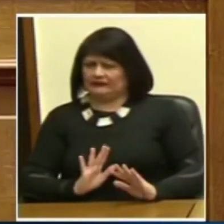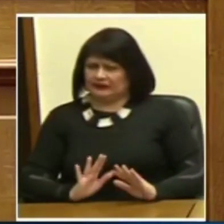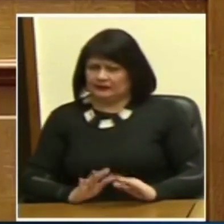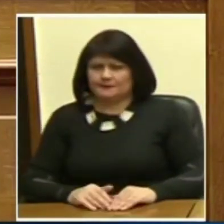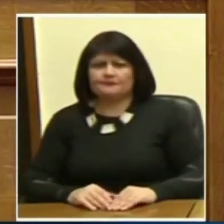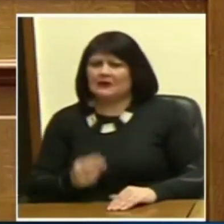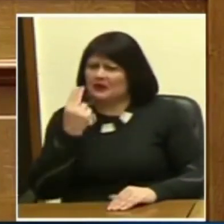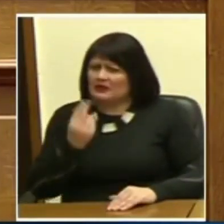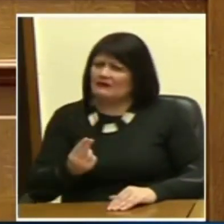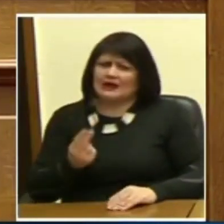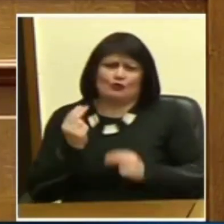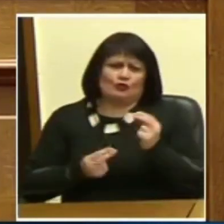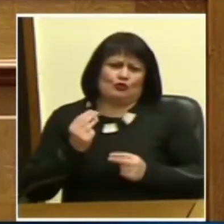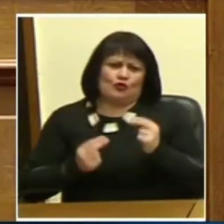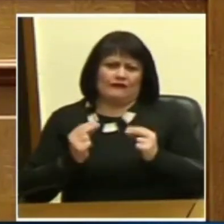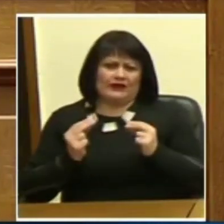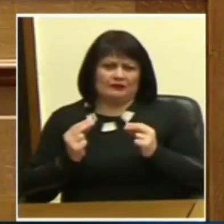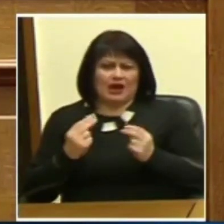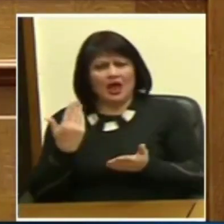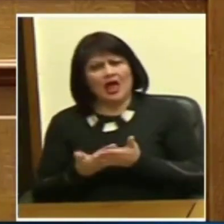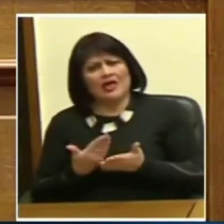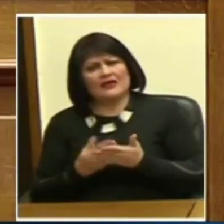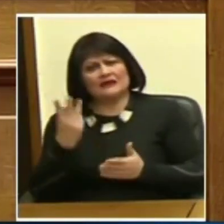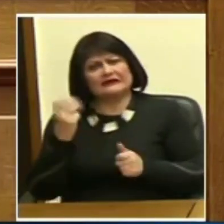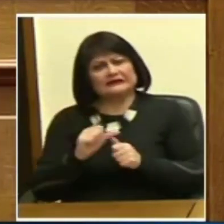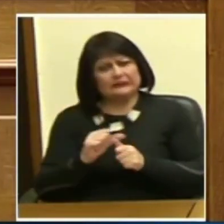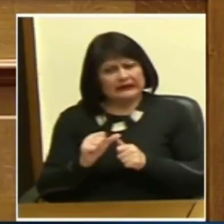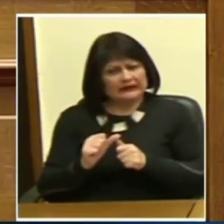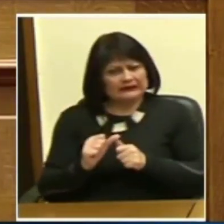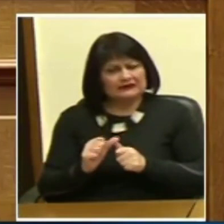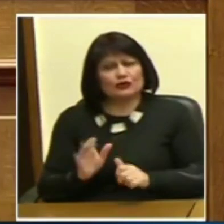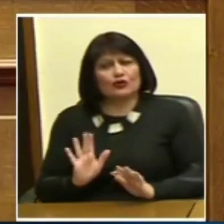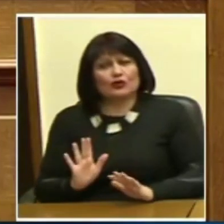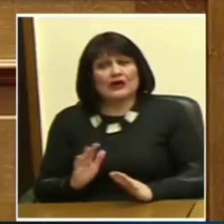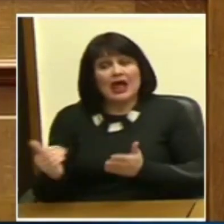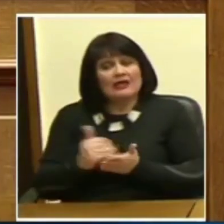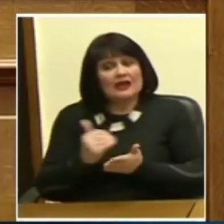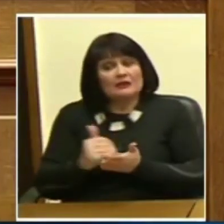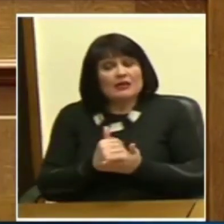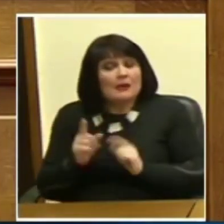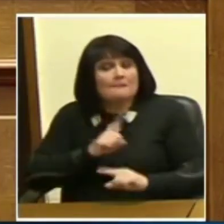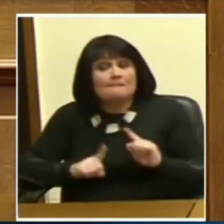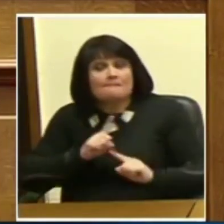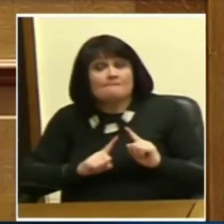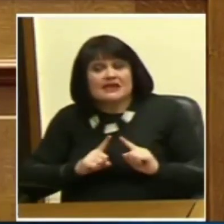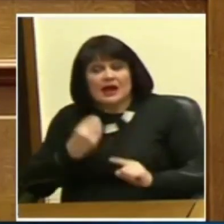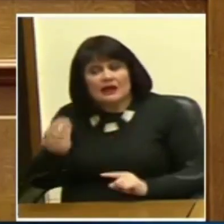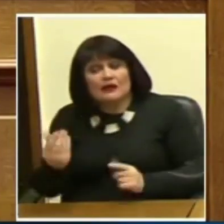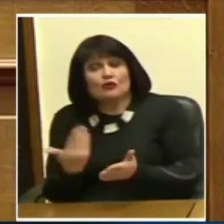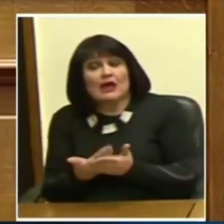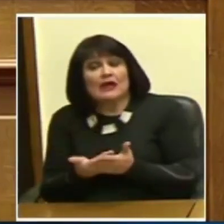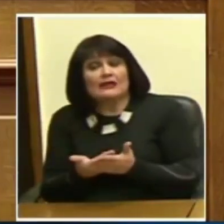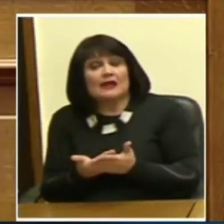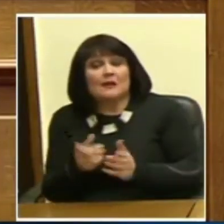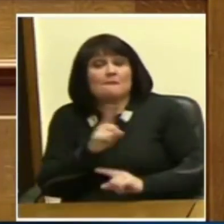πρόβλημα το αν θα δοθεί άδεια εντός τριμήνου, αλλά για ποια αδικήματα θα πρέπει να δίνεται άδεια και για ποια